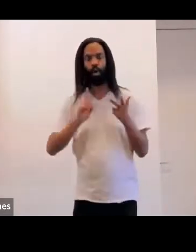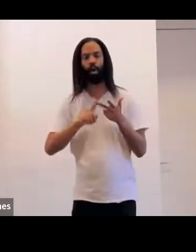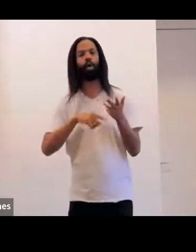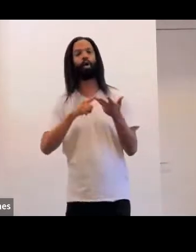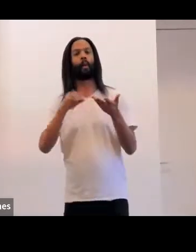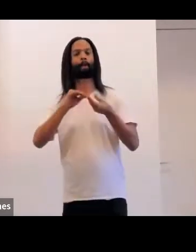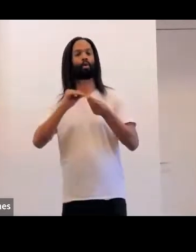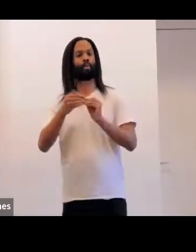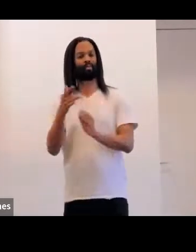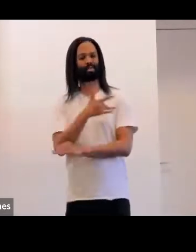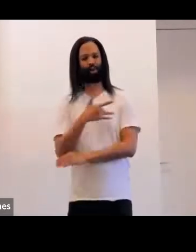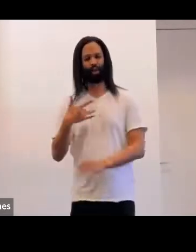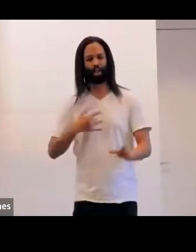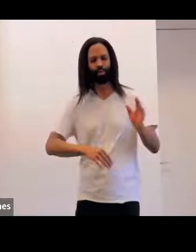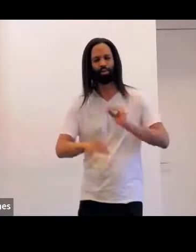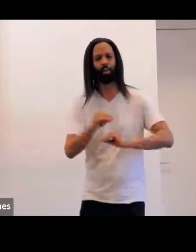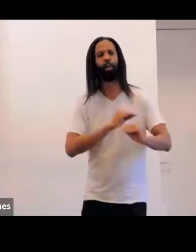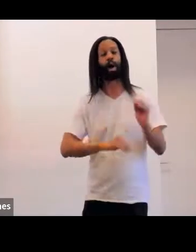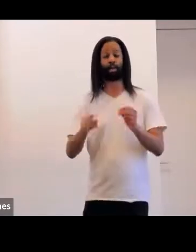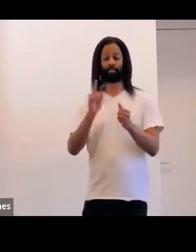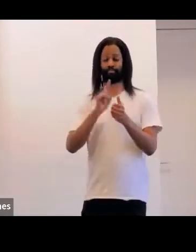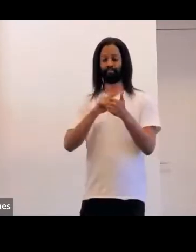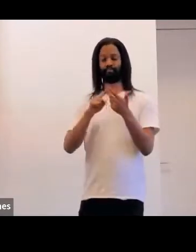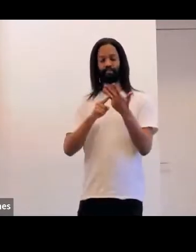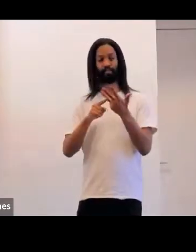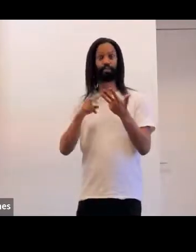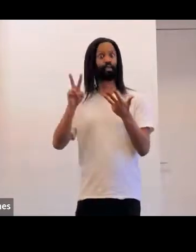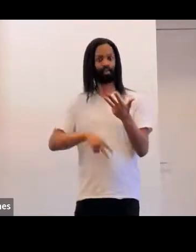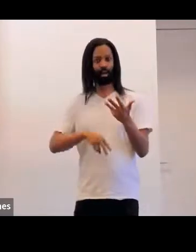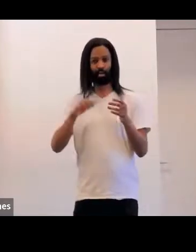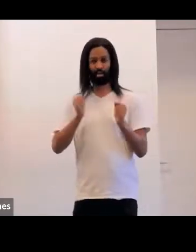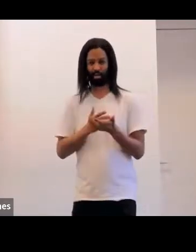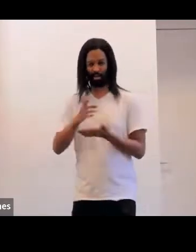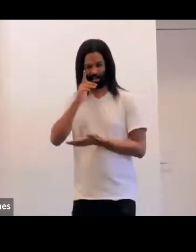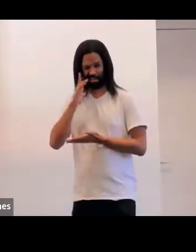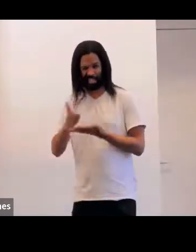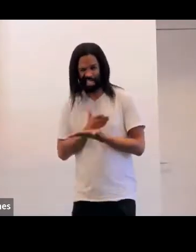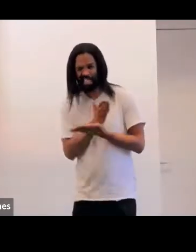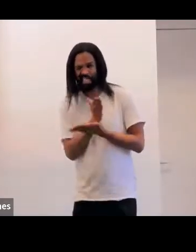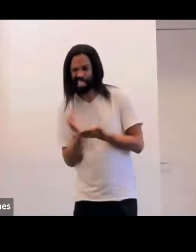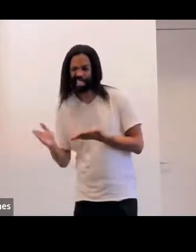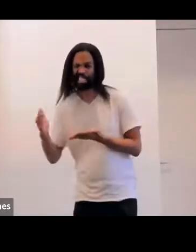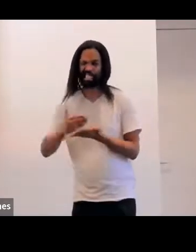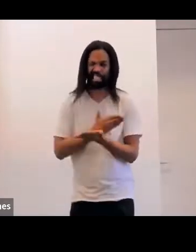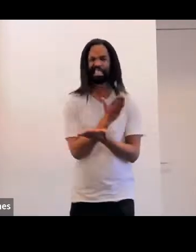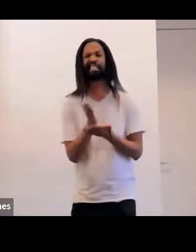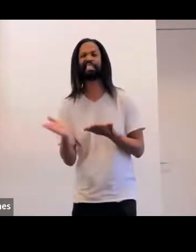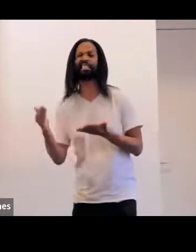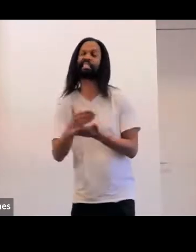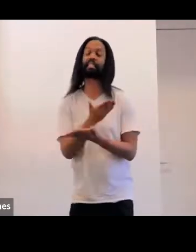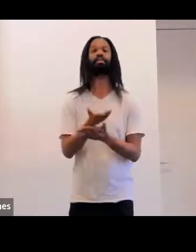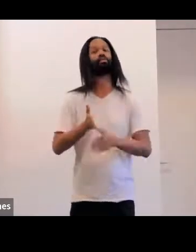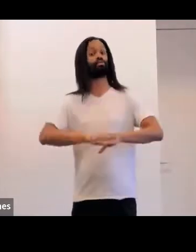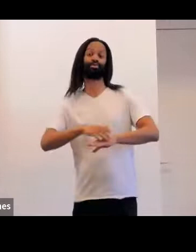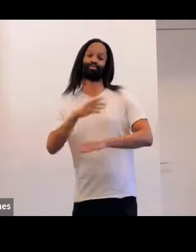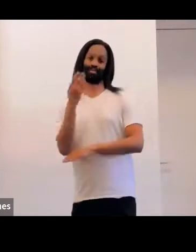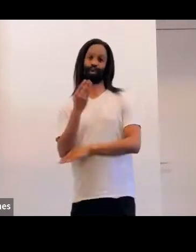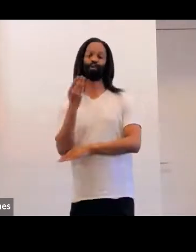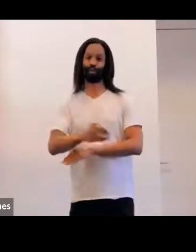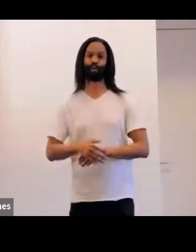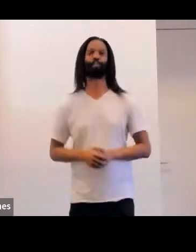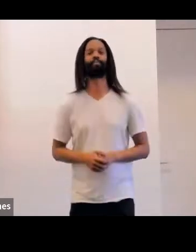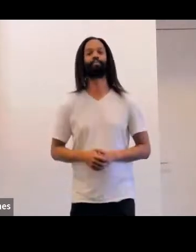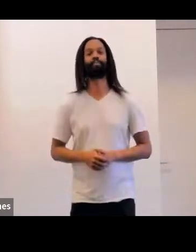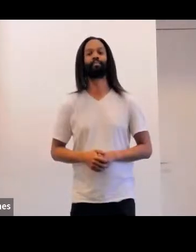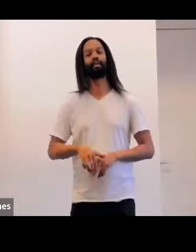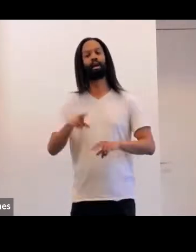santé. Bref, ces chemins souvent escarpés, mais qui sont indispensables. Faire Nancy, c'est aussi faire une